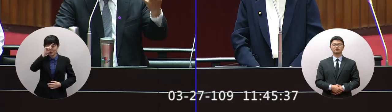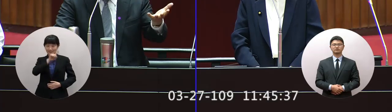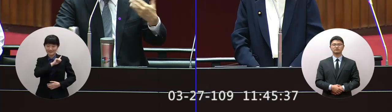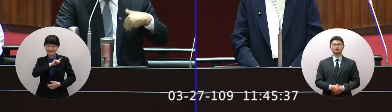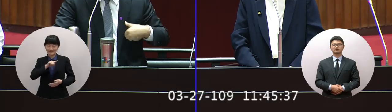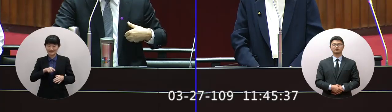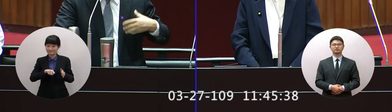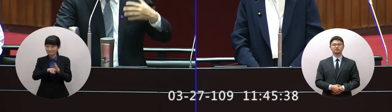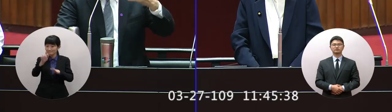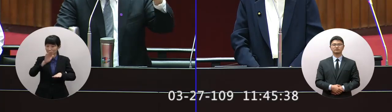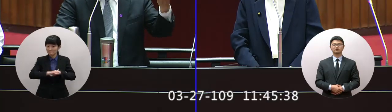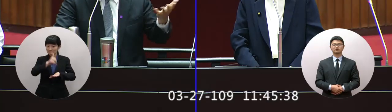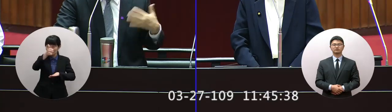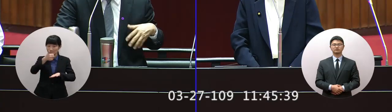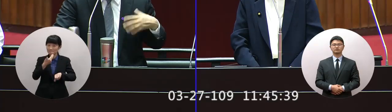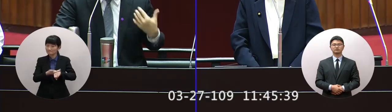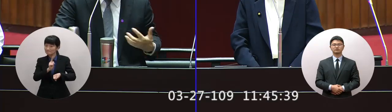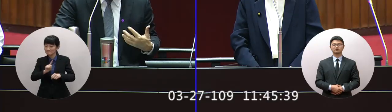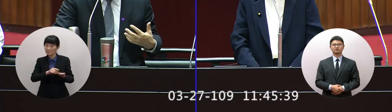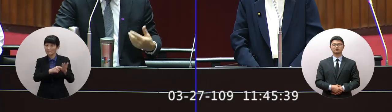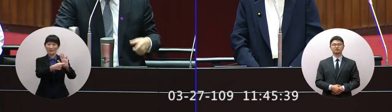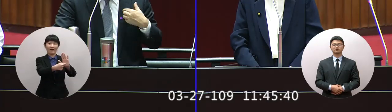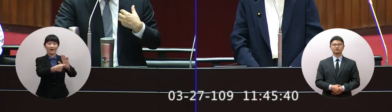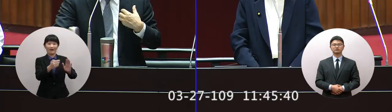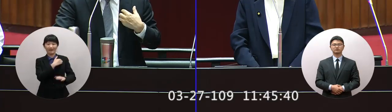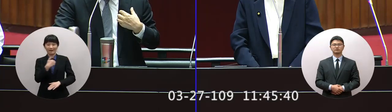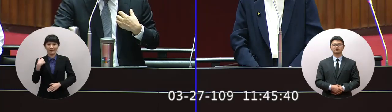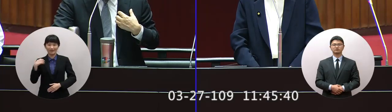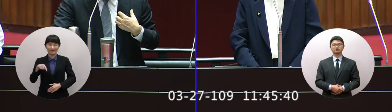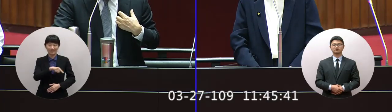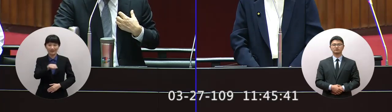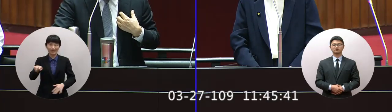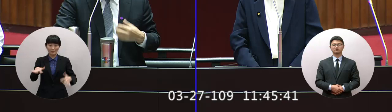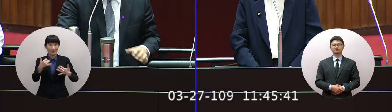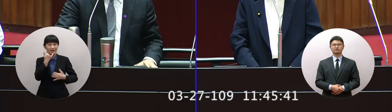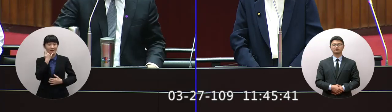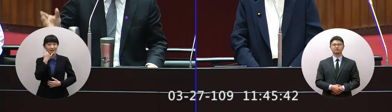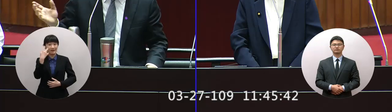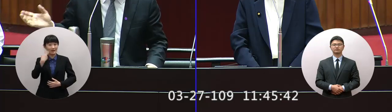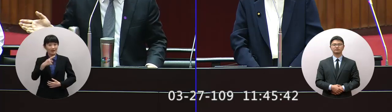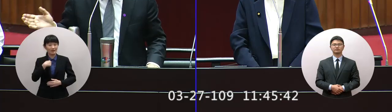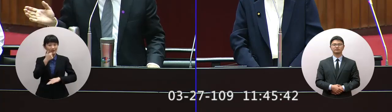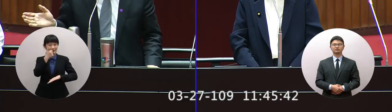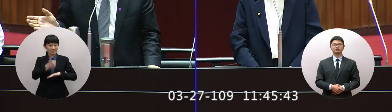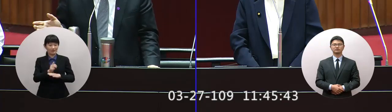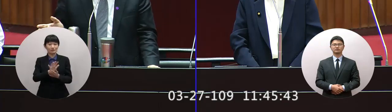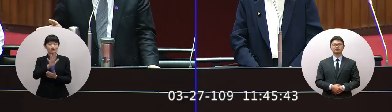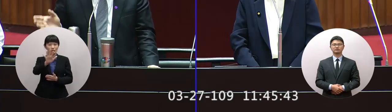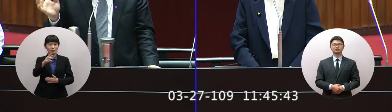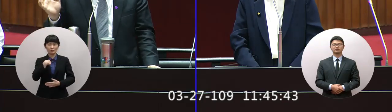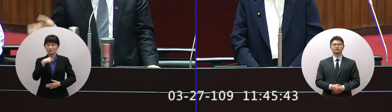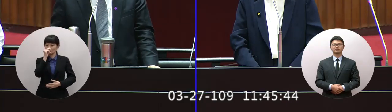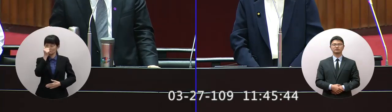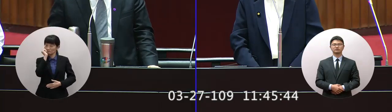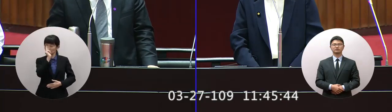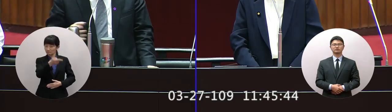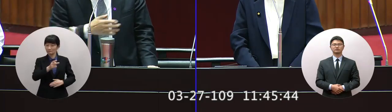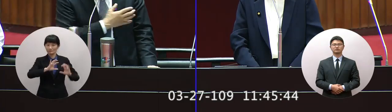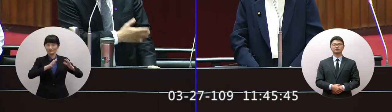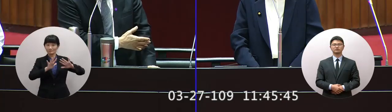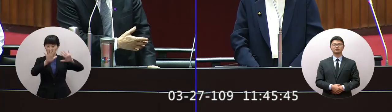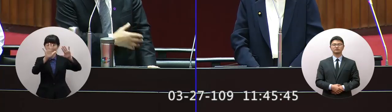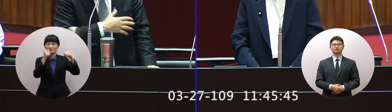才，也有一个自己的天地。所以我上任后我就特别要求国发